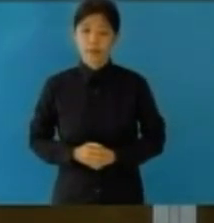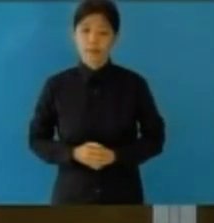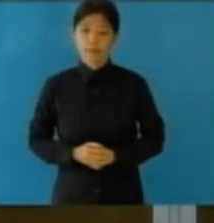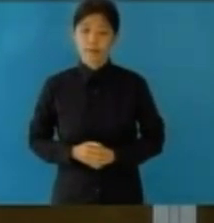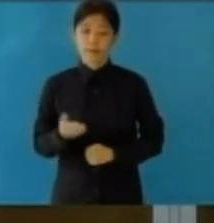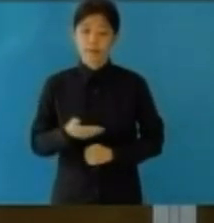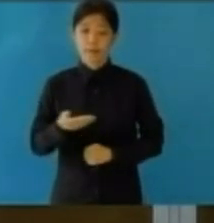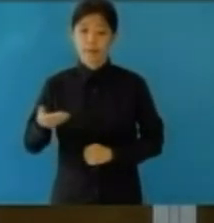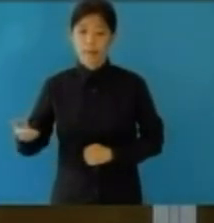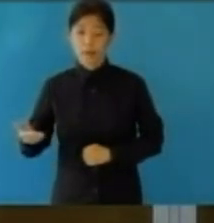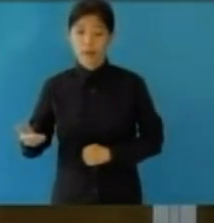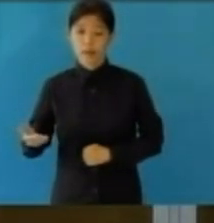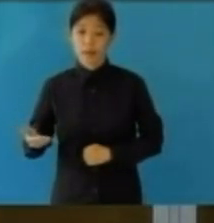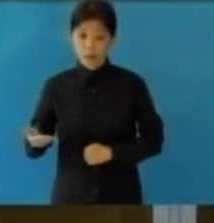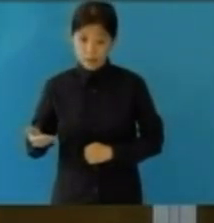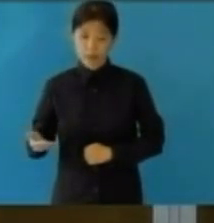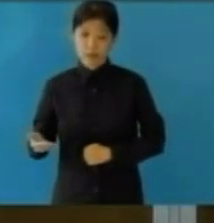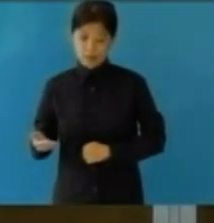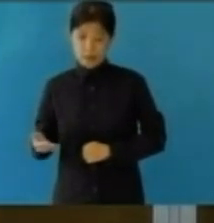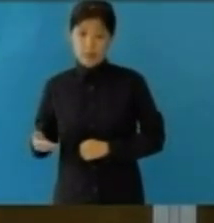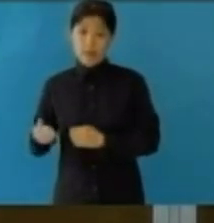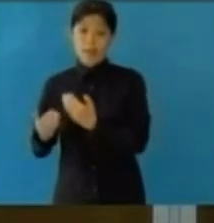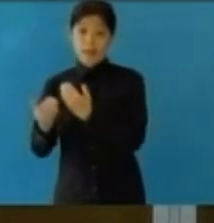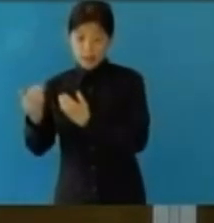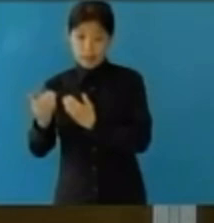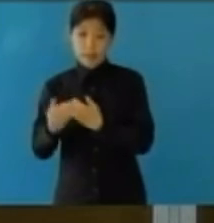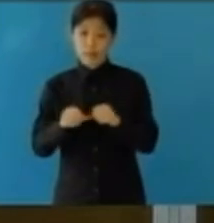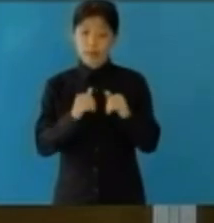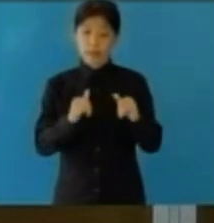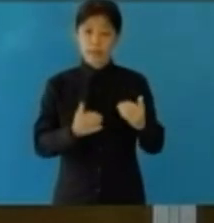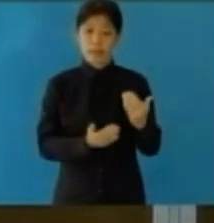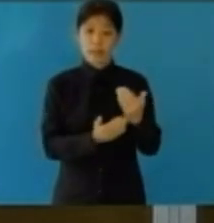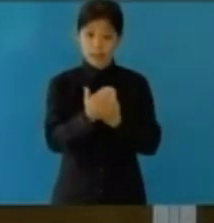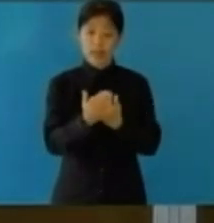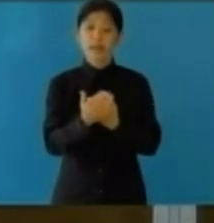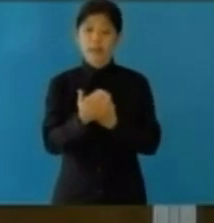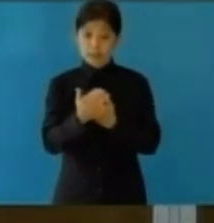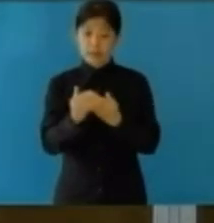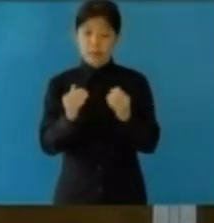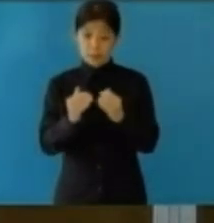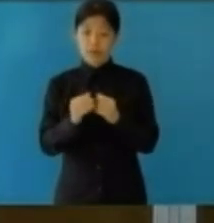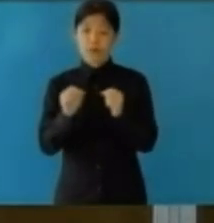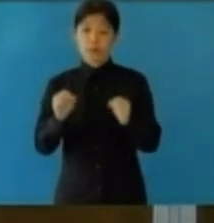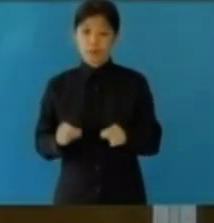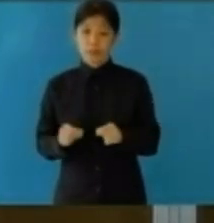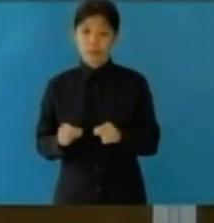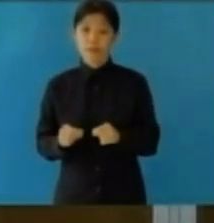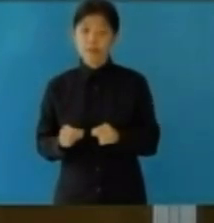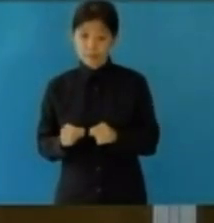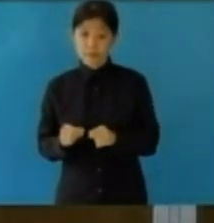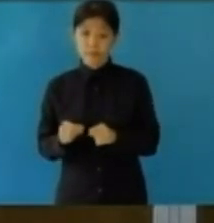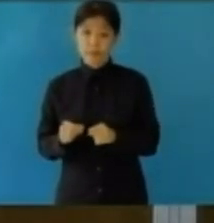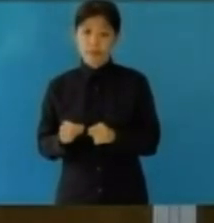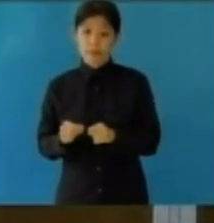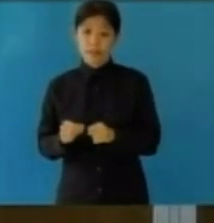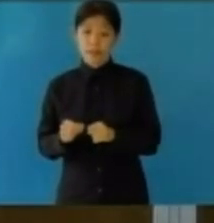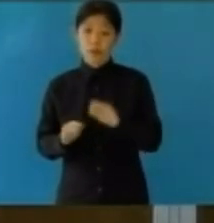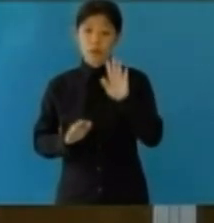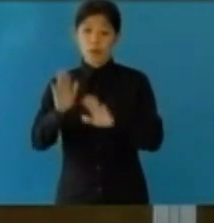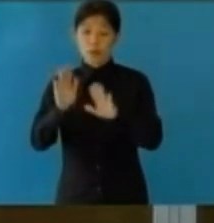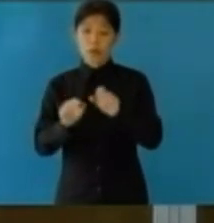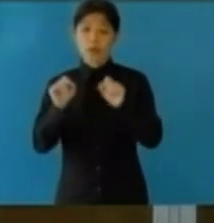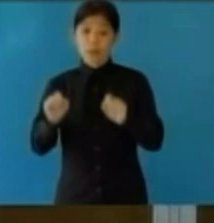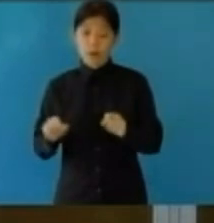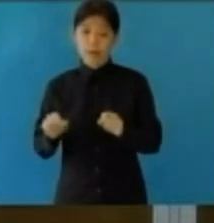続いて、両大会の開催に向けた機運情勢についてであります。開催機運の情勢については、これ